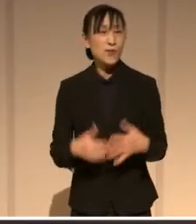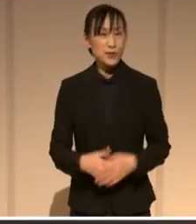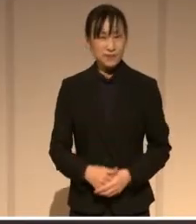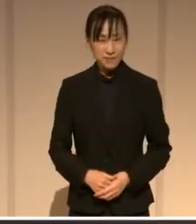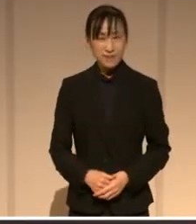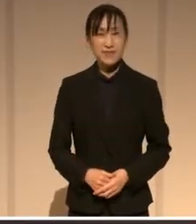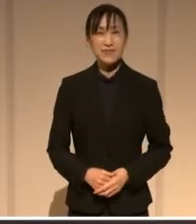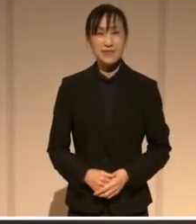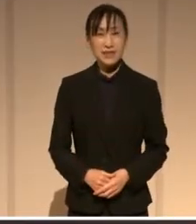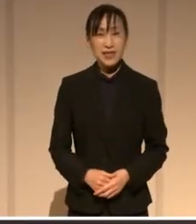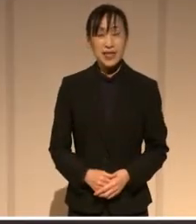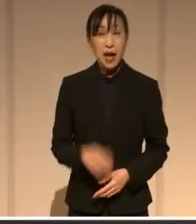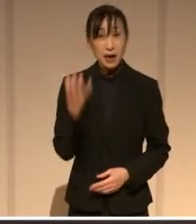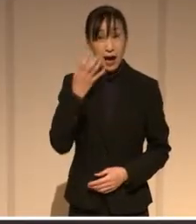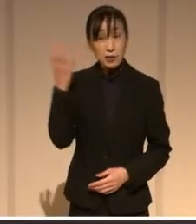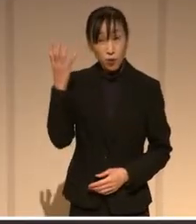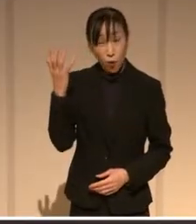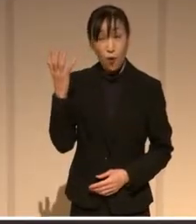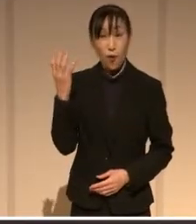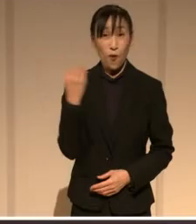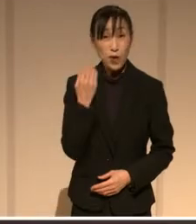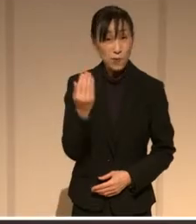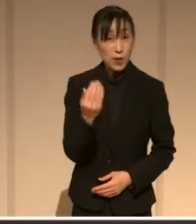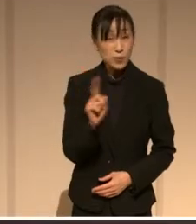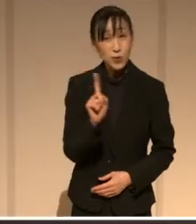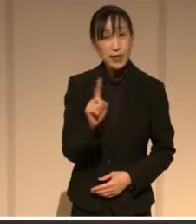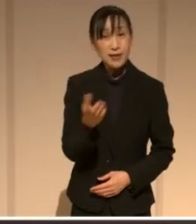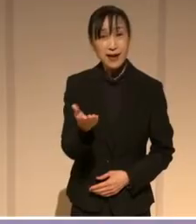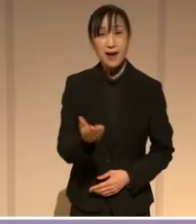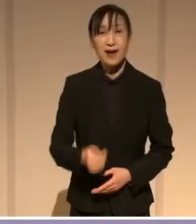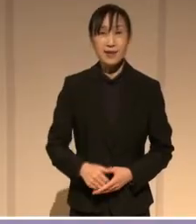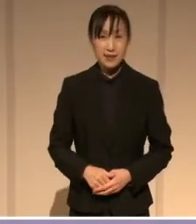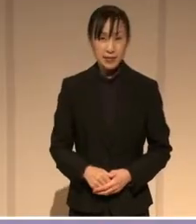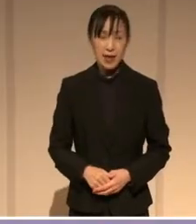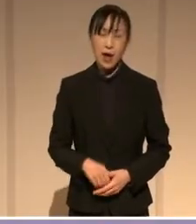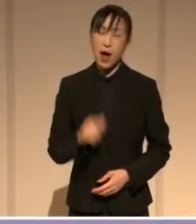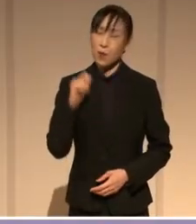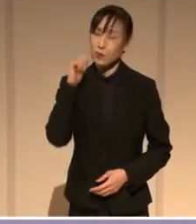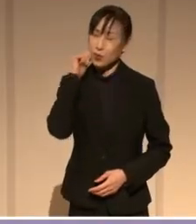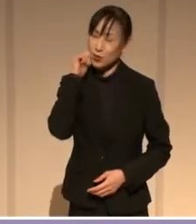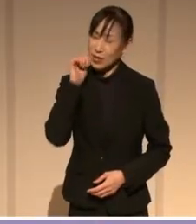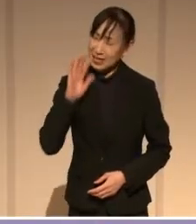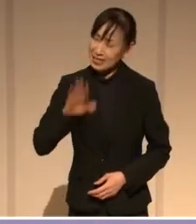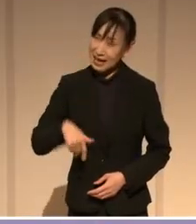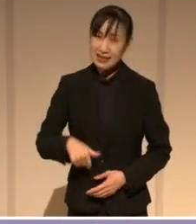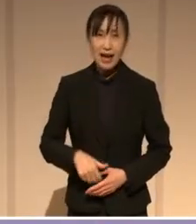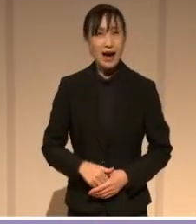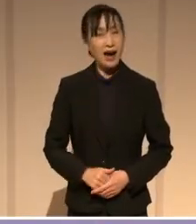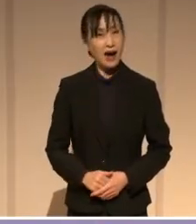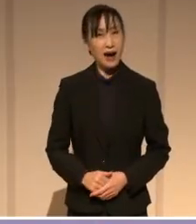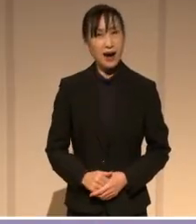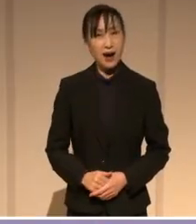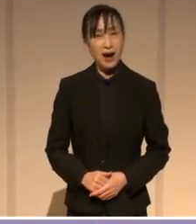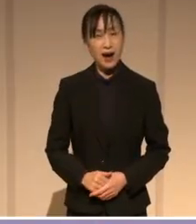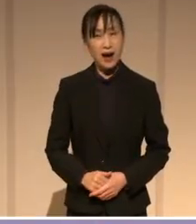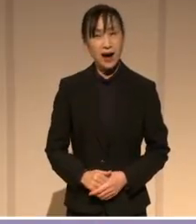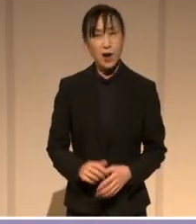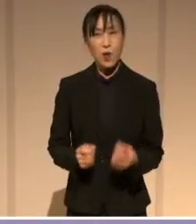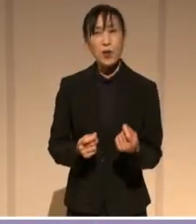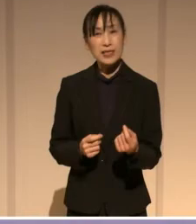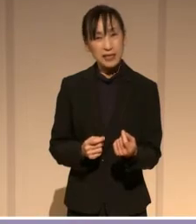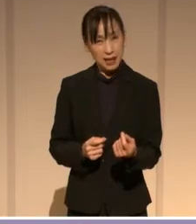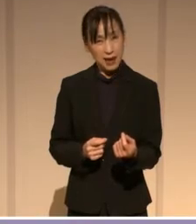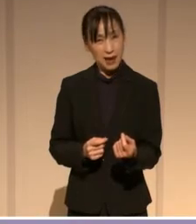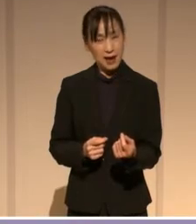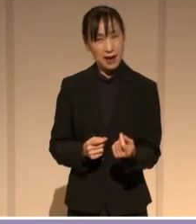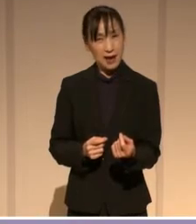ですので感想を聞いていきましょうかをばいばーーいかがでしたか難しかったですねそうですね結構いい狙いだったと思う